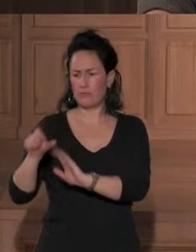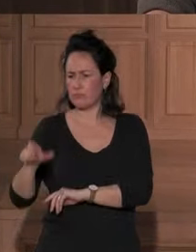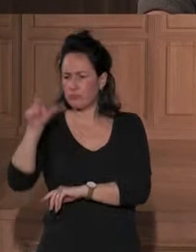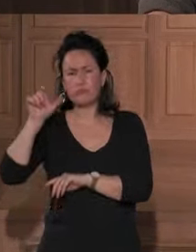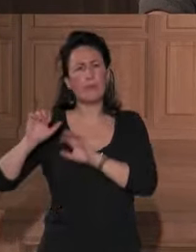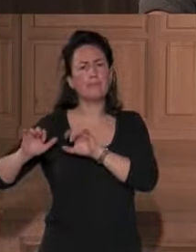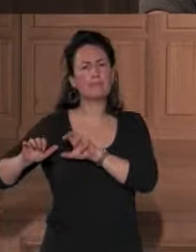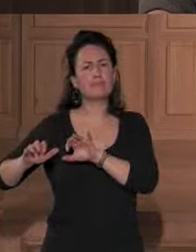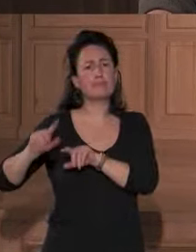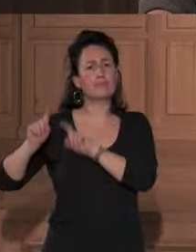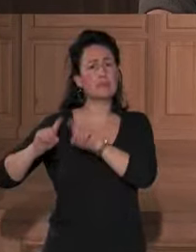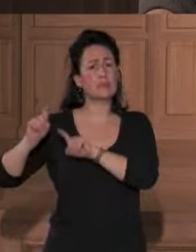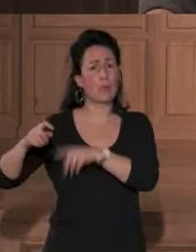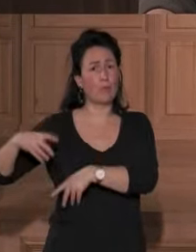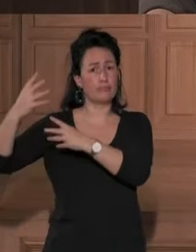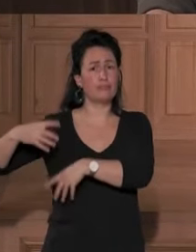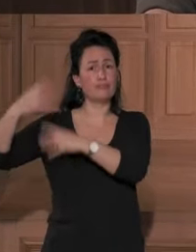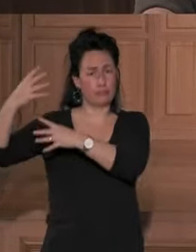questions et